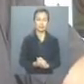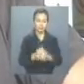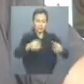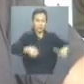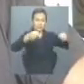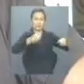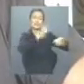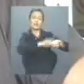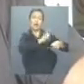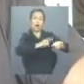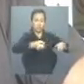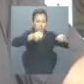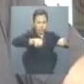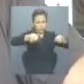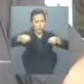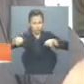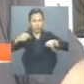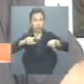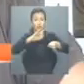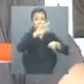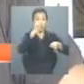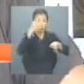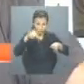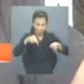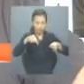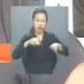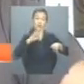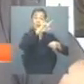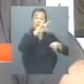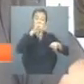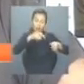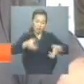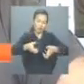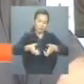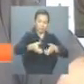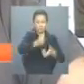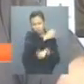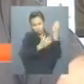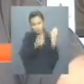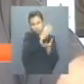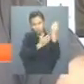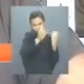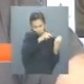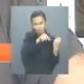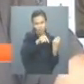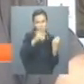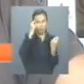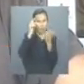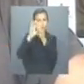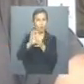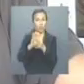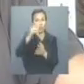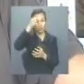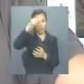มีการลงการรื้ออะไรต่างหลังจากเขาพยายามที่จะดูดมาให้มันแห้งเนี่ย10กว่าวันแล้